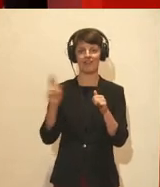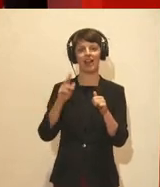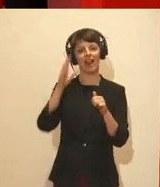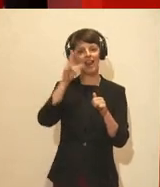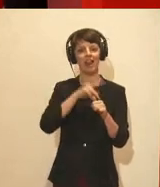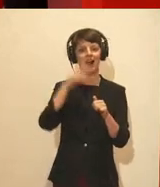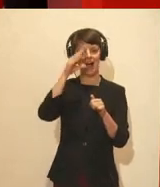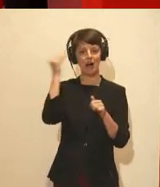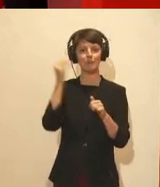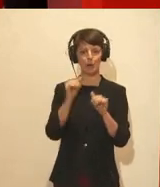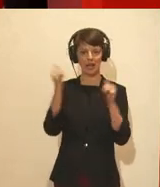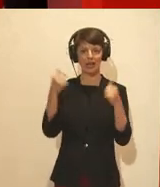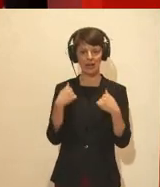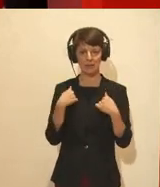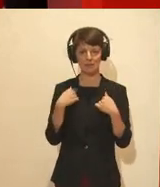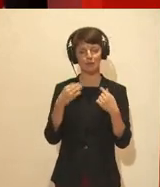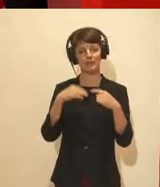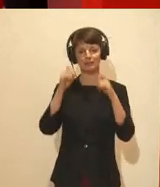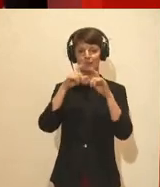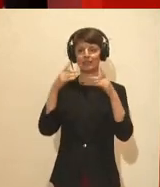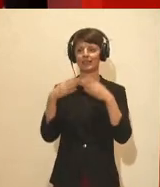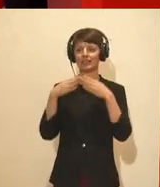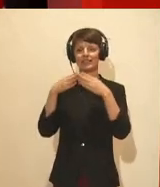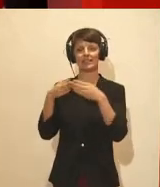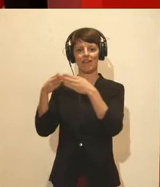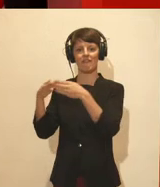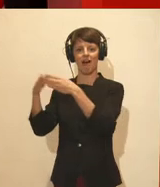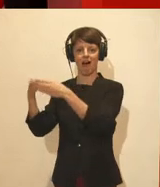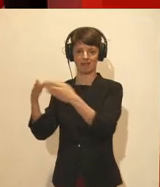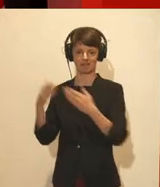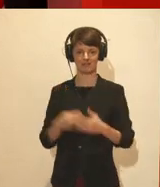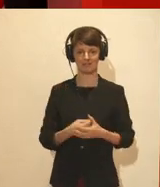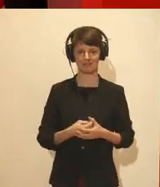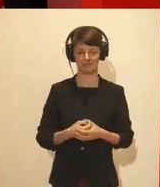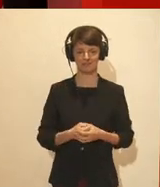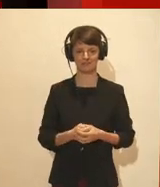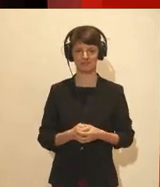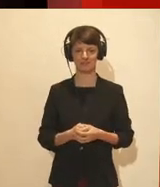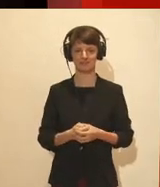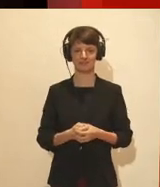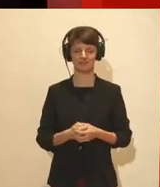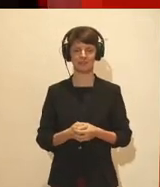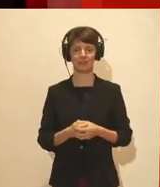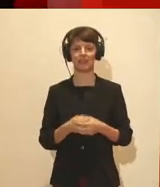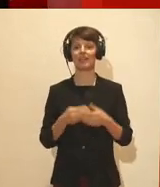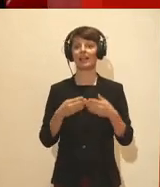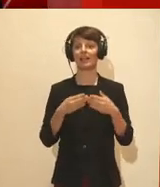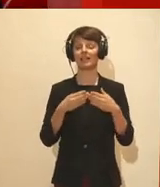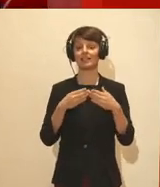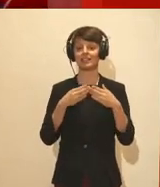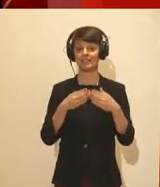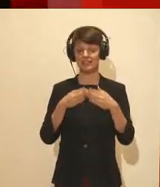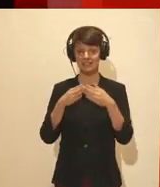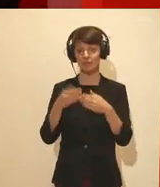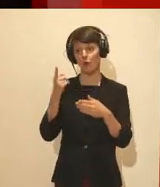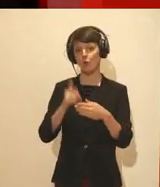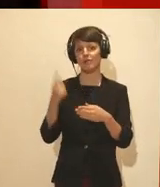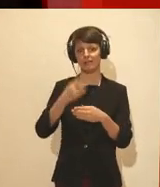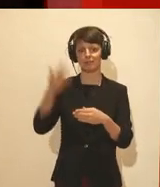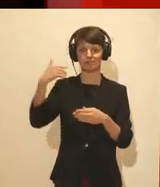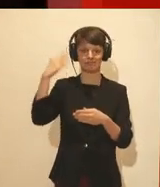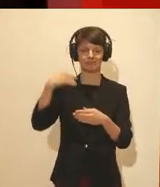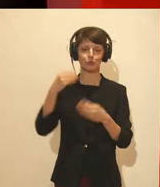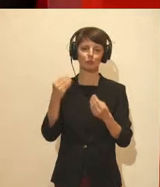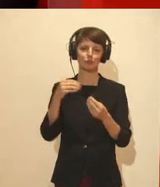gelebt hat immer ein bild der seefahrt ein wenn man als seemann meistens vor ein paar hundert jahren